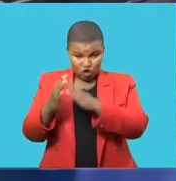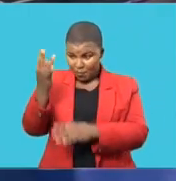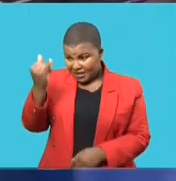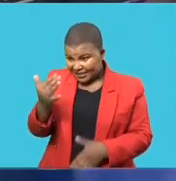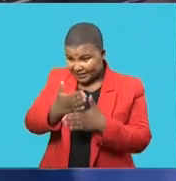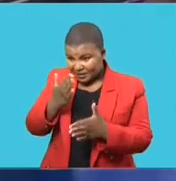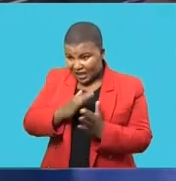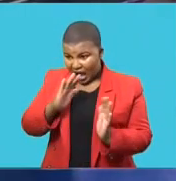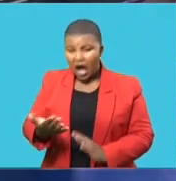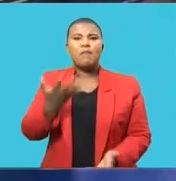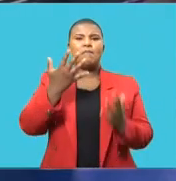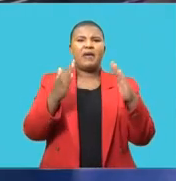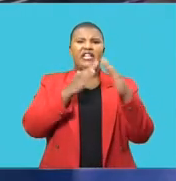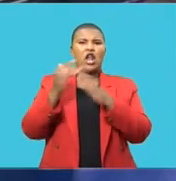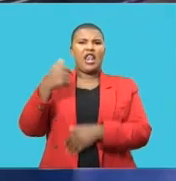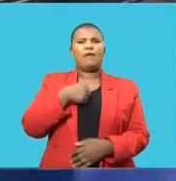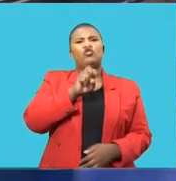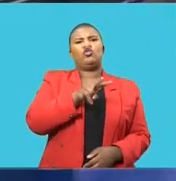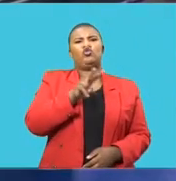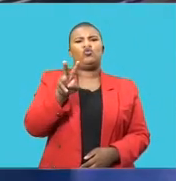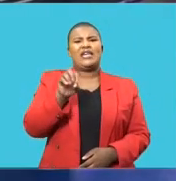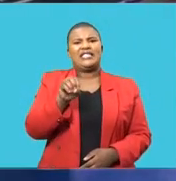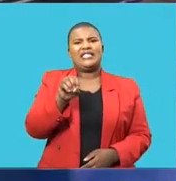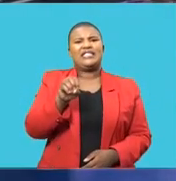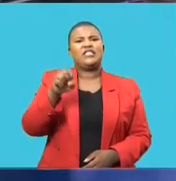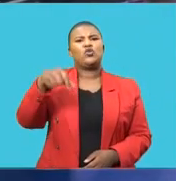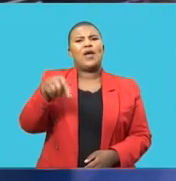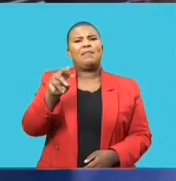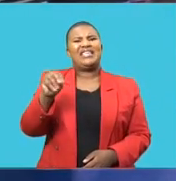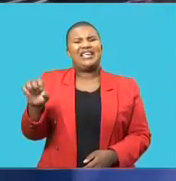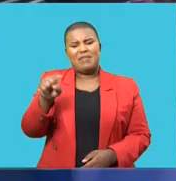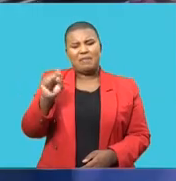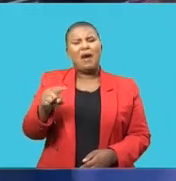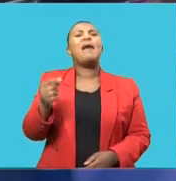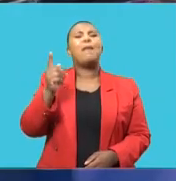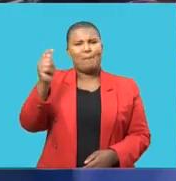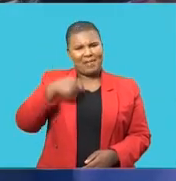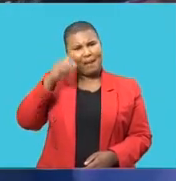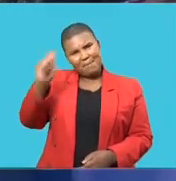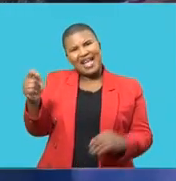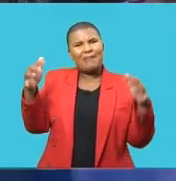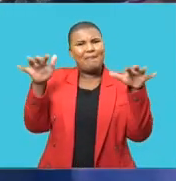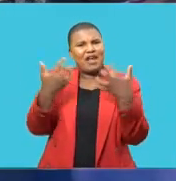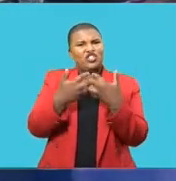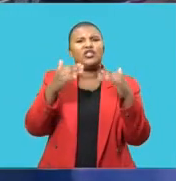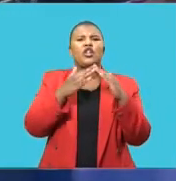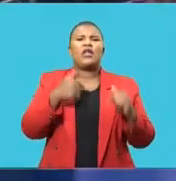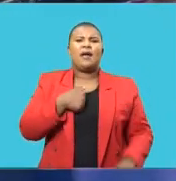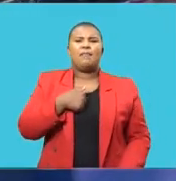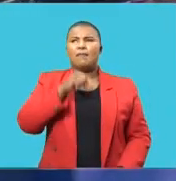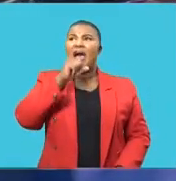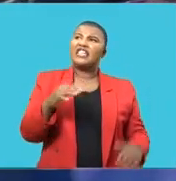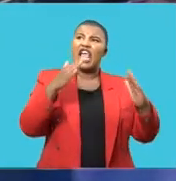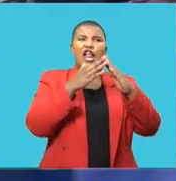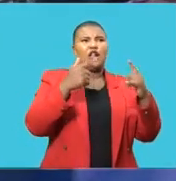ijariti lami imali ithi 228 square meters mabangicharge ama property rates e 228 bangangicharge ukuthi indlu